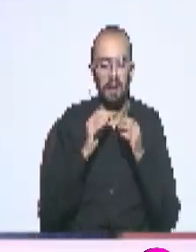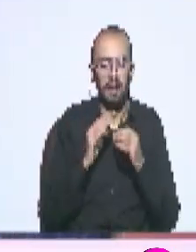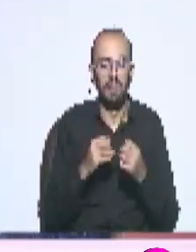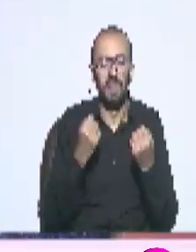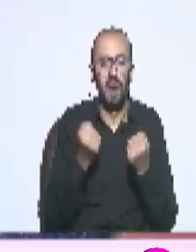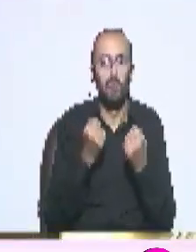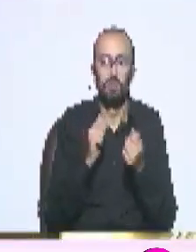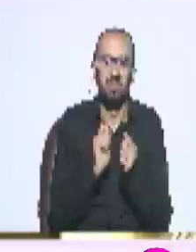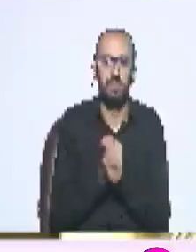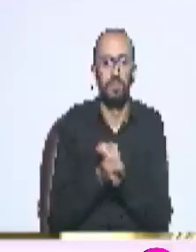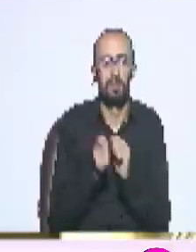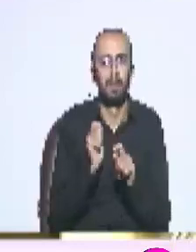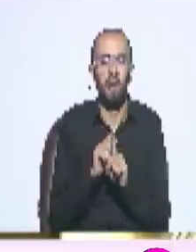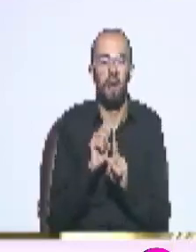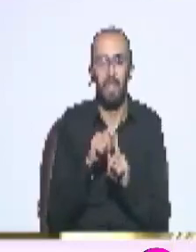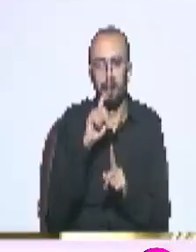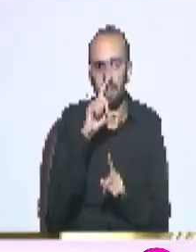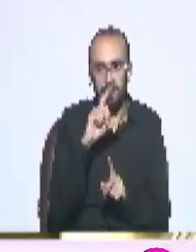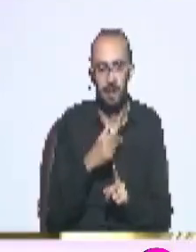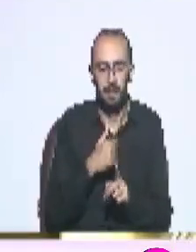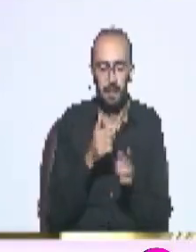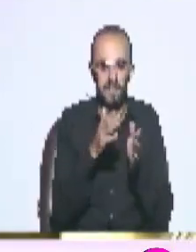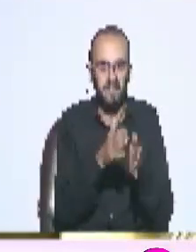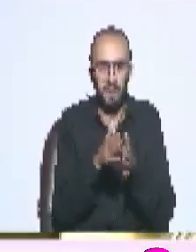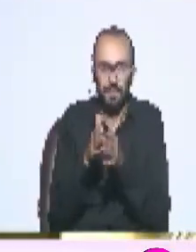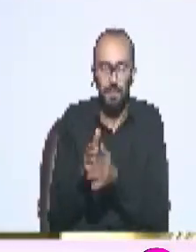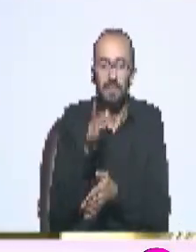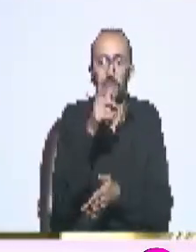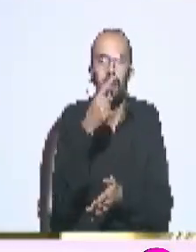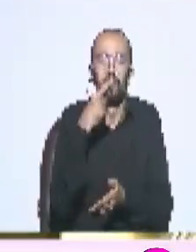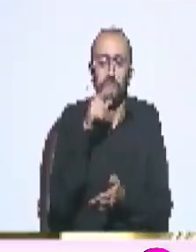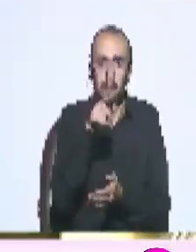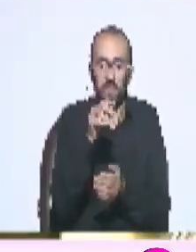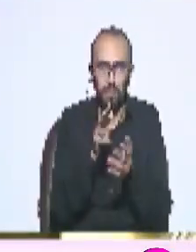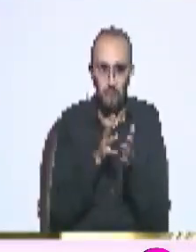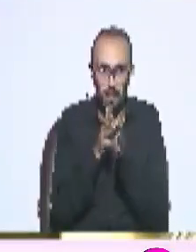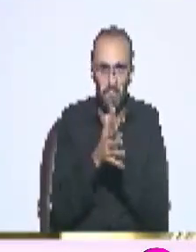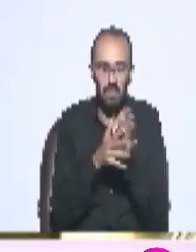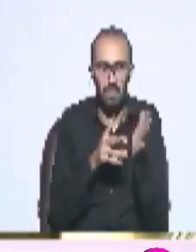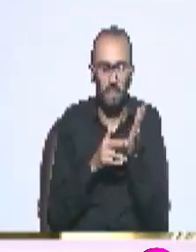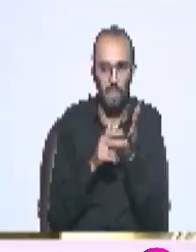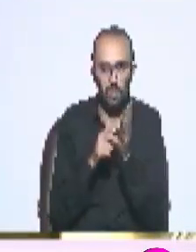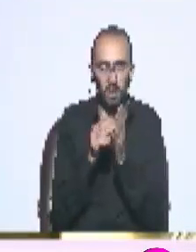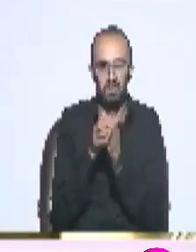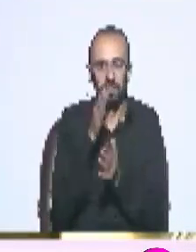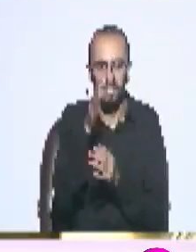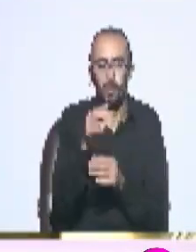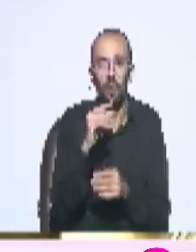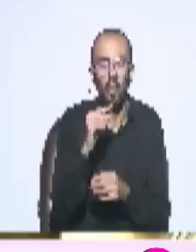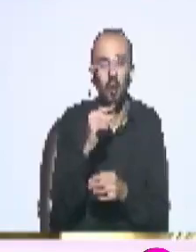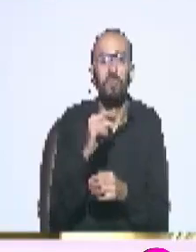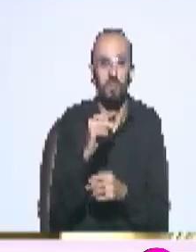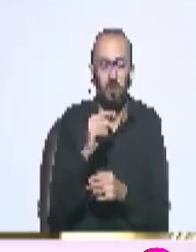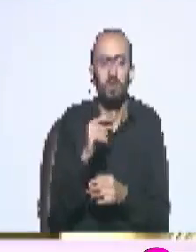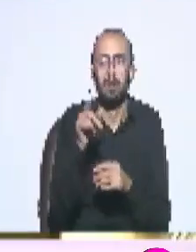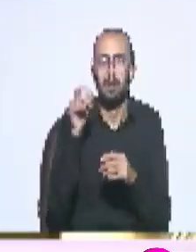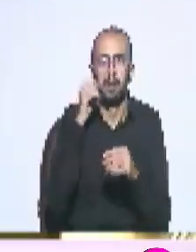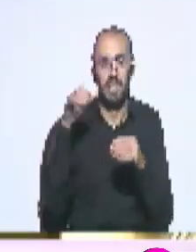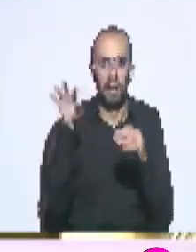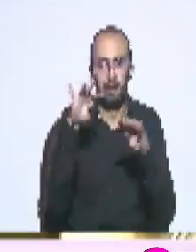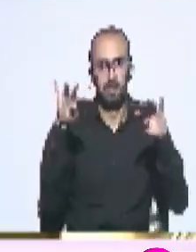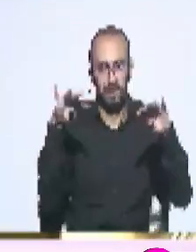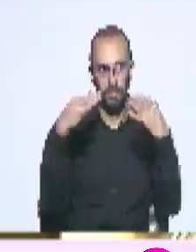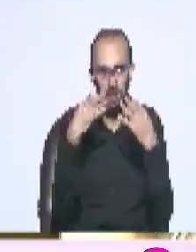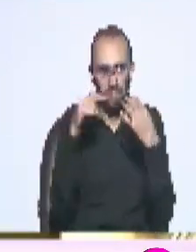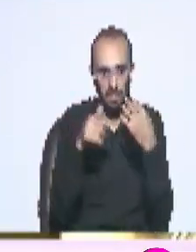عليها طيب احنا ده كده للناس اللي هي بتاخد خطوه وتروح لحضرتك بقى الناس بقى اللي بتتفرج علينا النهارده واحنا بقى